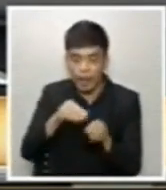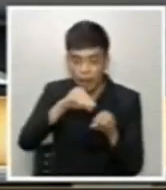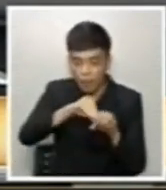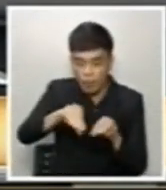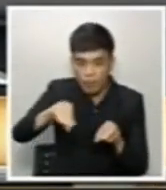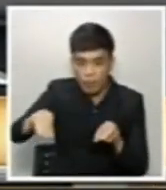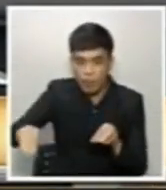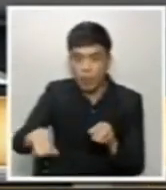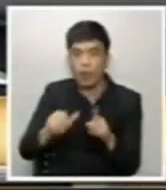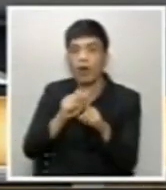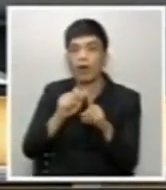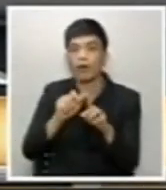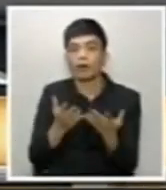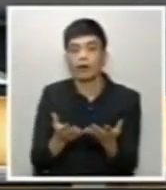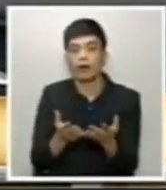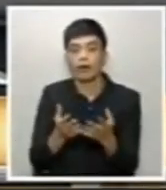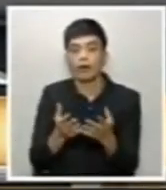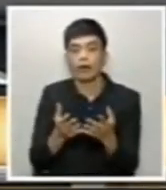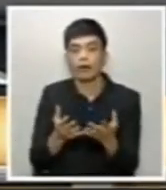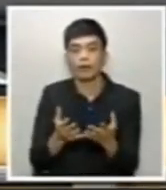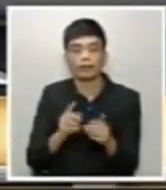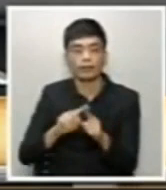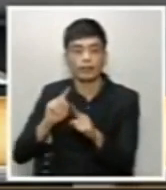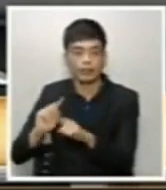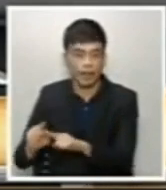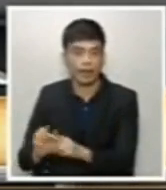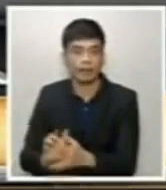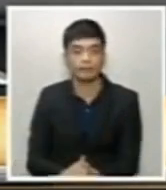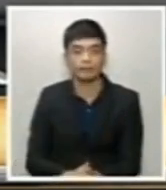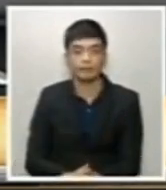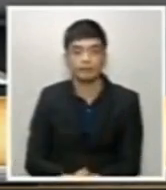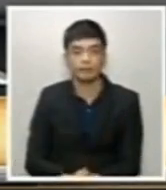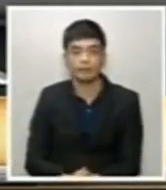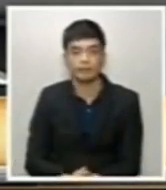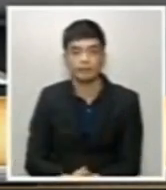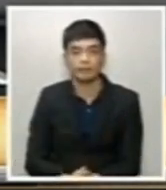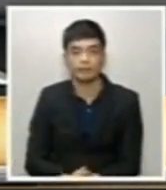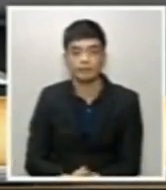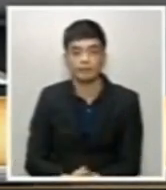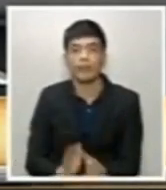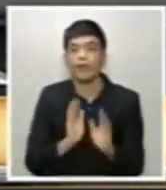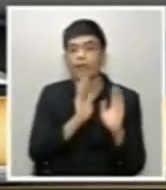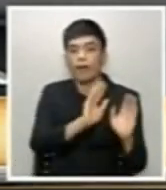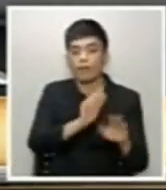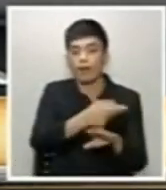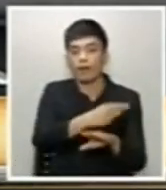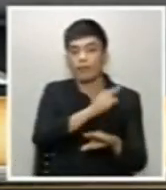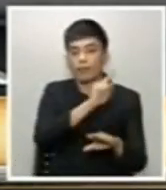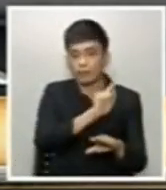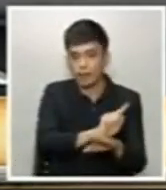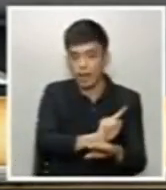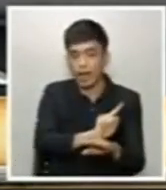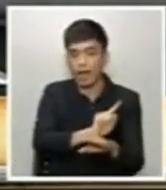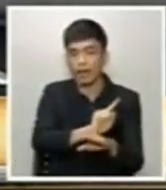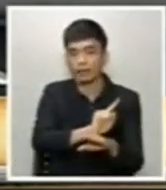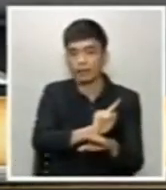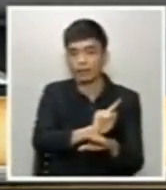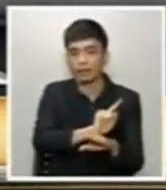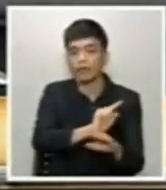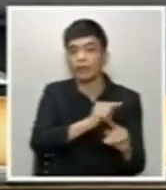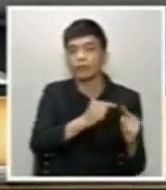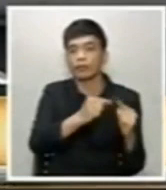จึงขอเรียนถามนะครับขอเรียนถามท่านประธานผ่านไปยังท่านรัฐมนตรีว่าทางกระทรวงเกษต